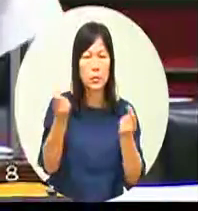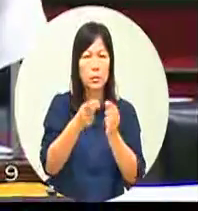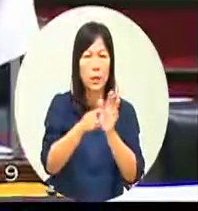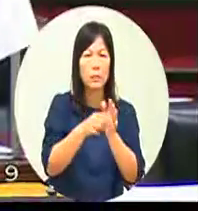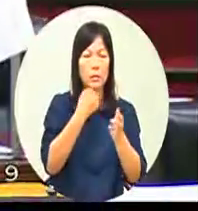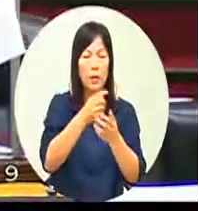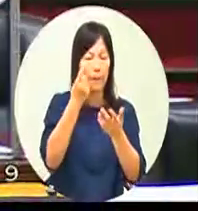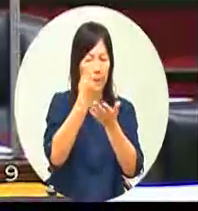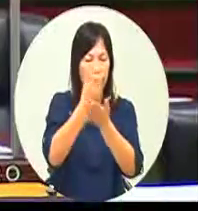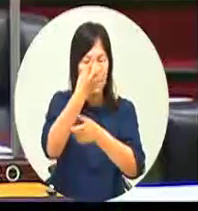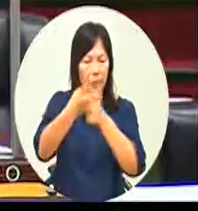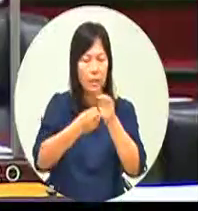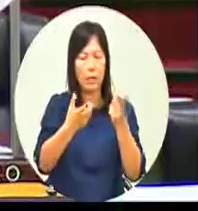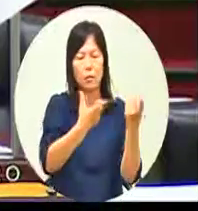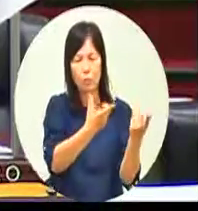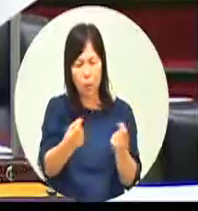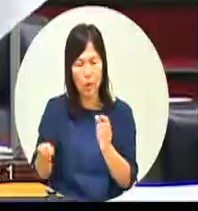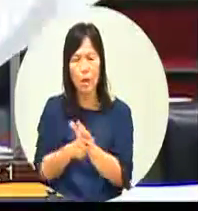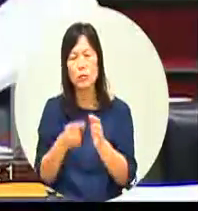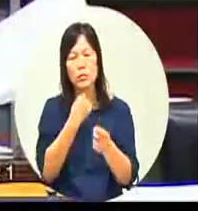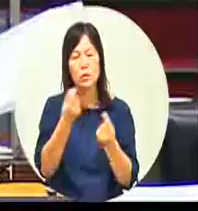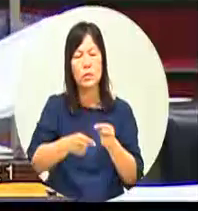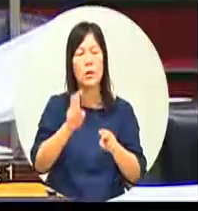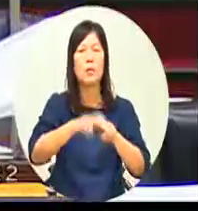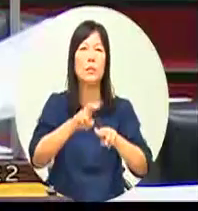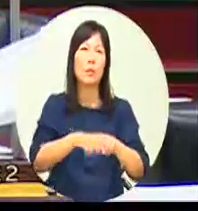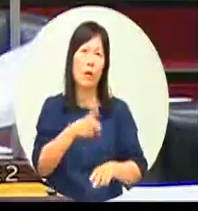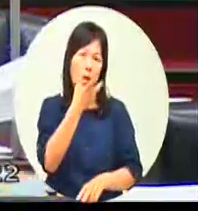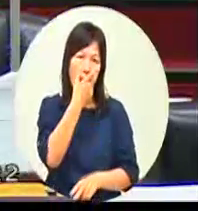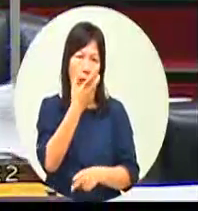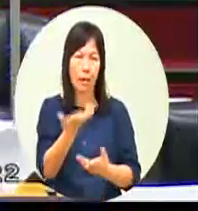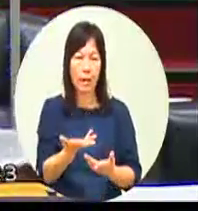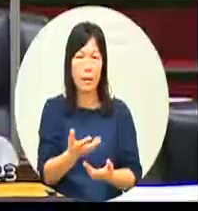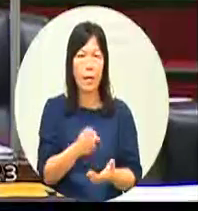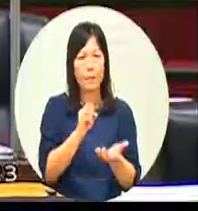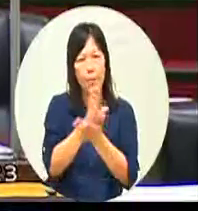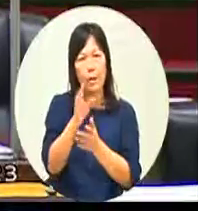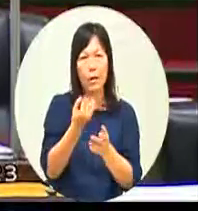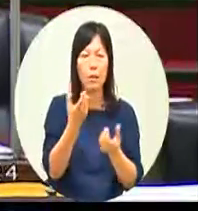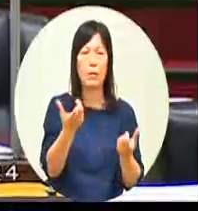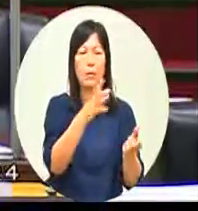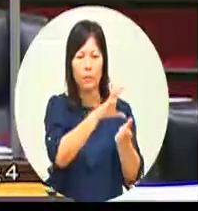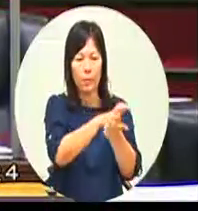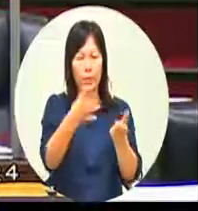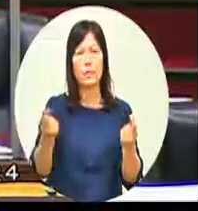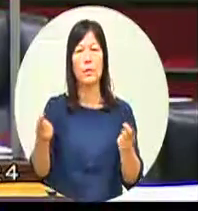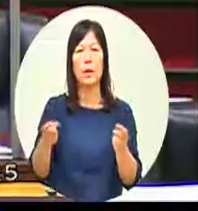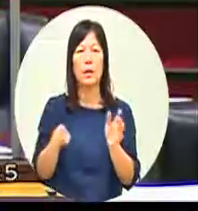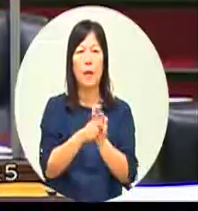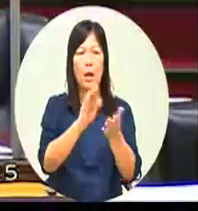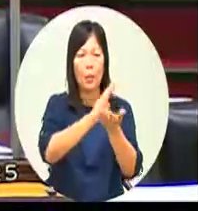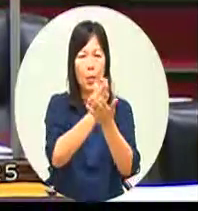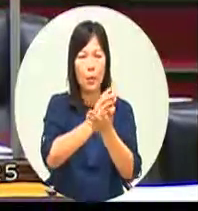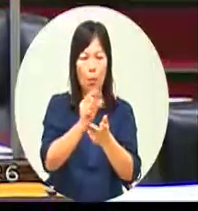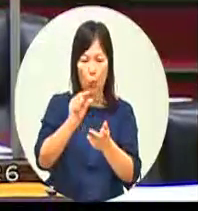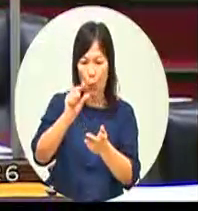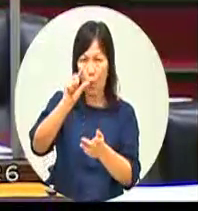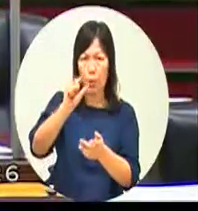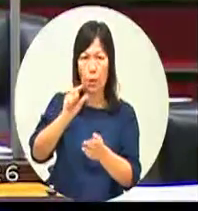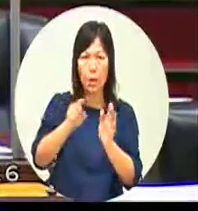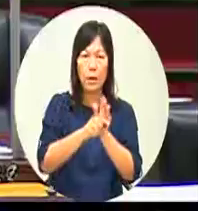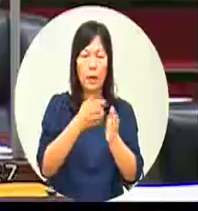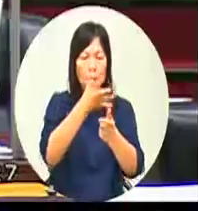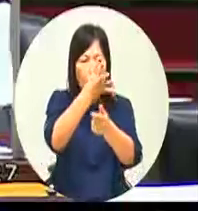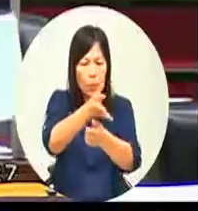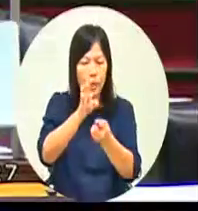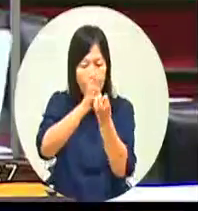年来都是形式性的报告。然后因为这整本的决算报告这么厚，所以要问到